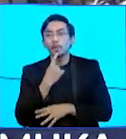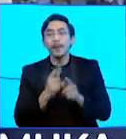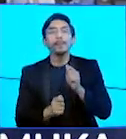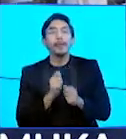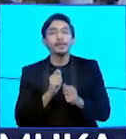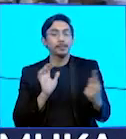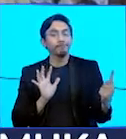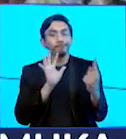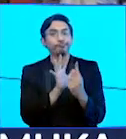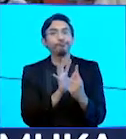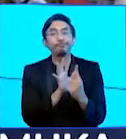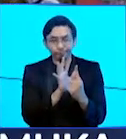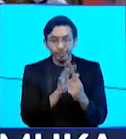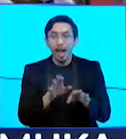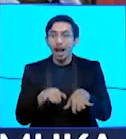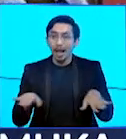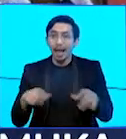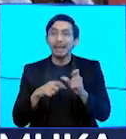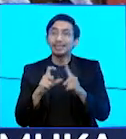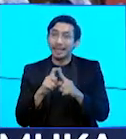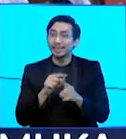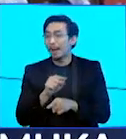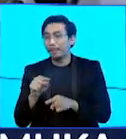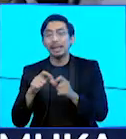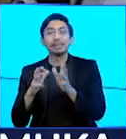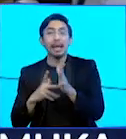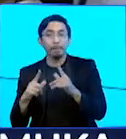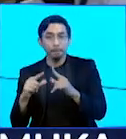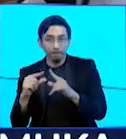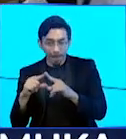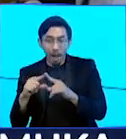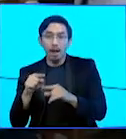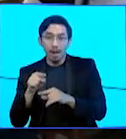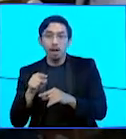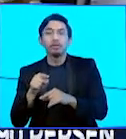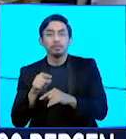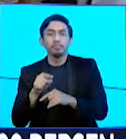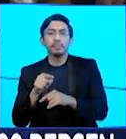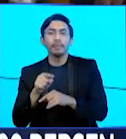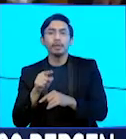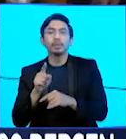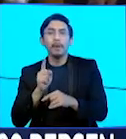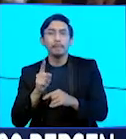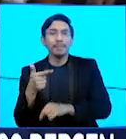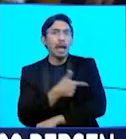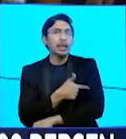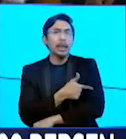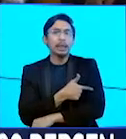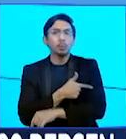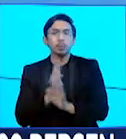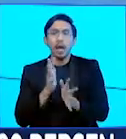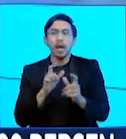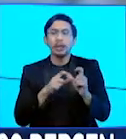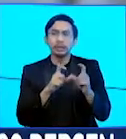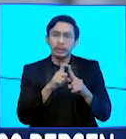Uji coba terhadap siswa sekolah dasar dan sekolah menengah pertama dilakukan usai capaian vaksinasi terhadap siswa baik tingkat SD hingga SMA